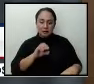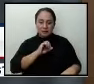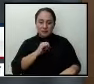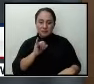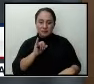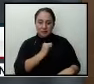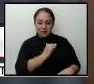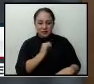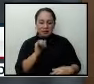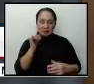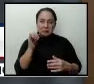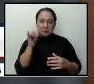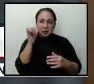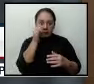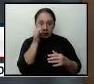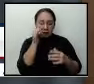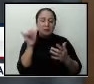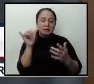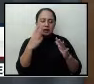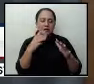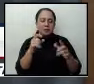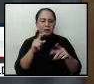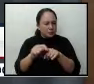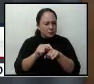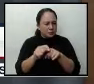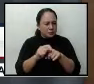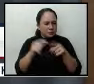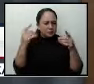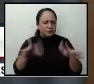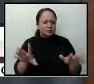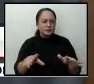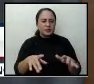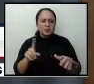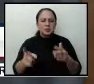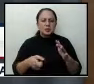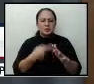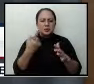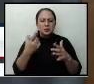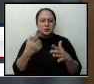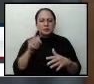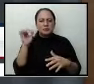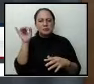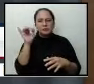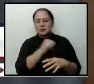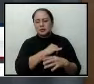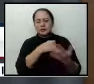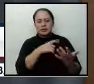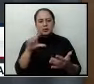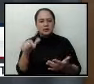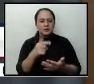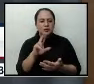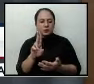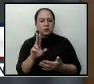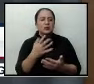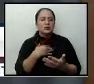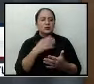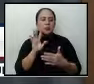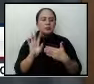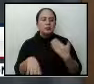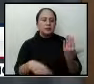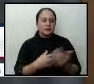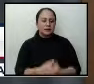matitrain na rin namin siya. Para isang bagsak na lang yung sa natitirang LGUs. Kumbaga, complete package na